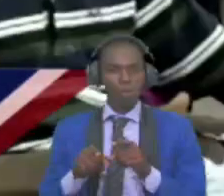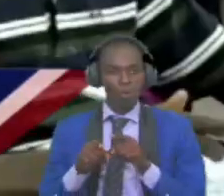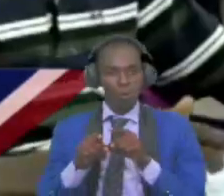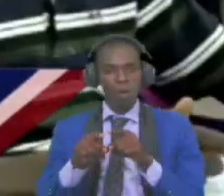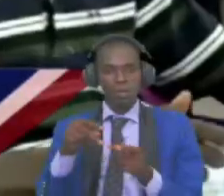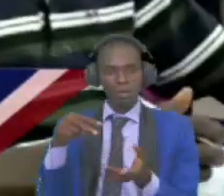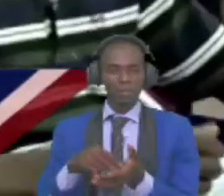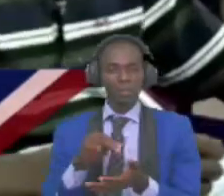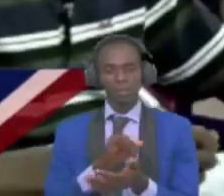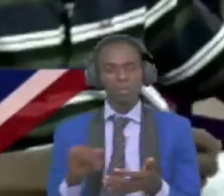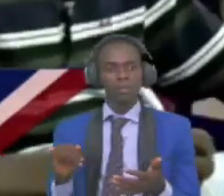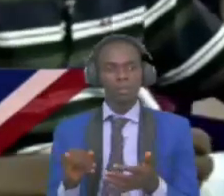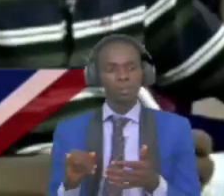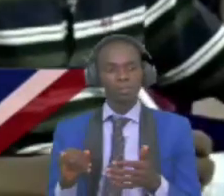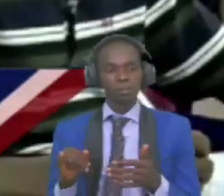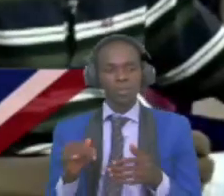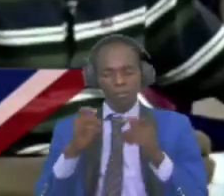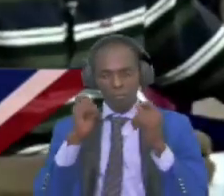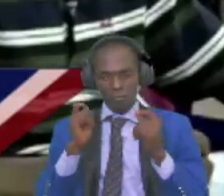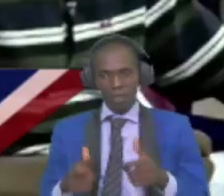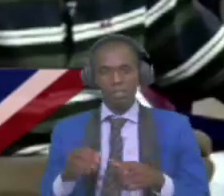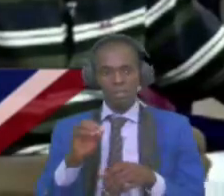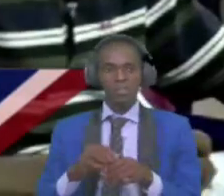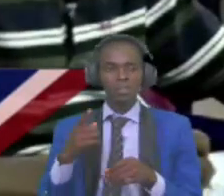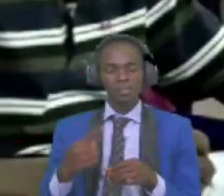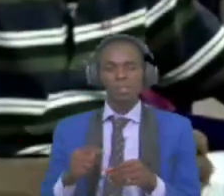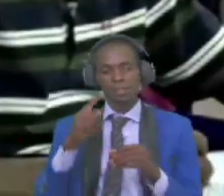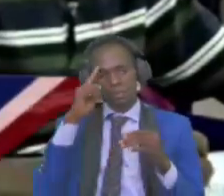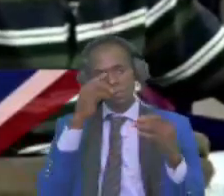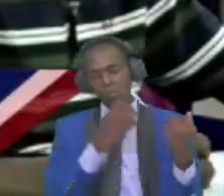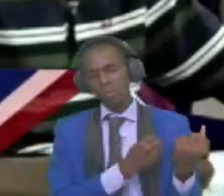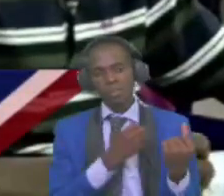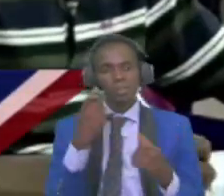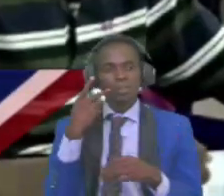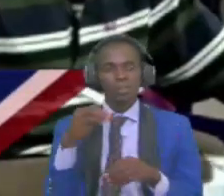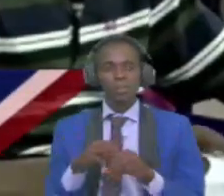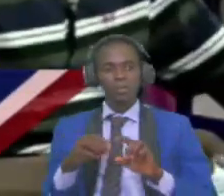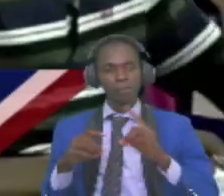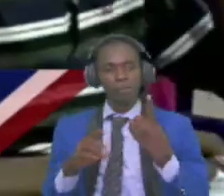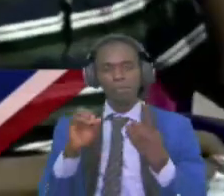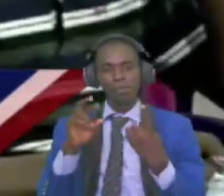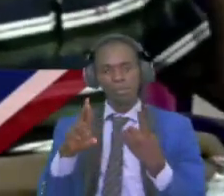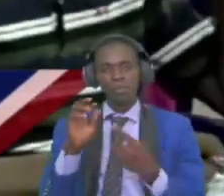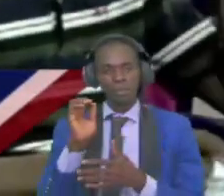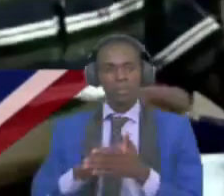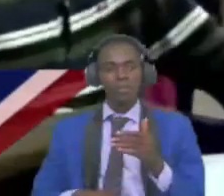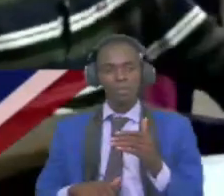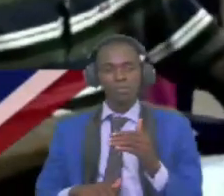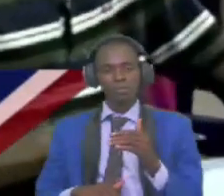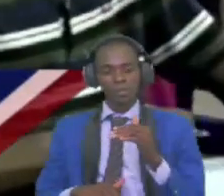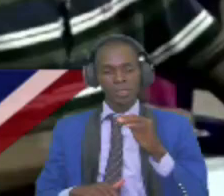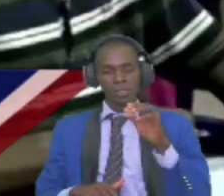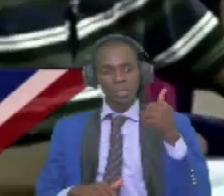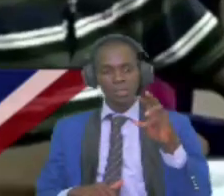dans la foi voyons un fort seul avenir corinthiens chapitre 16 verset